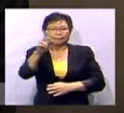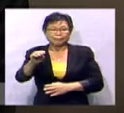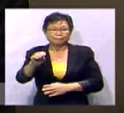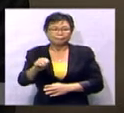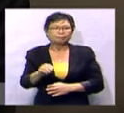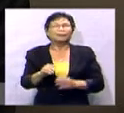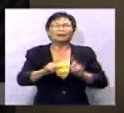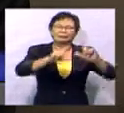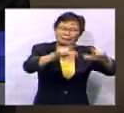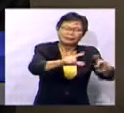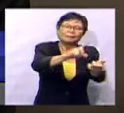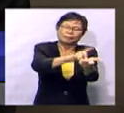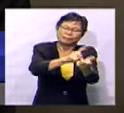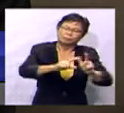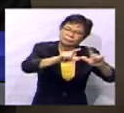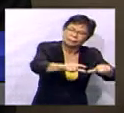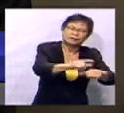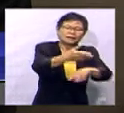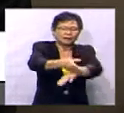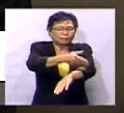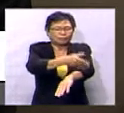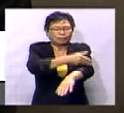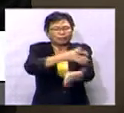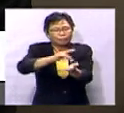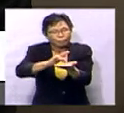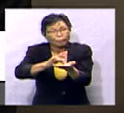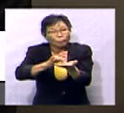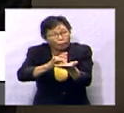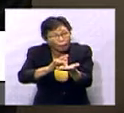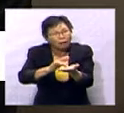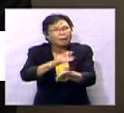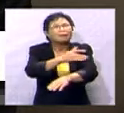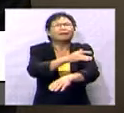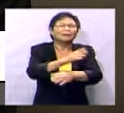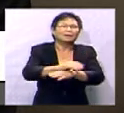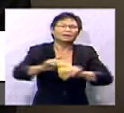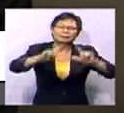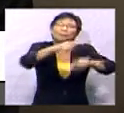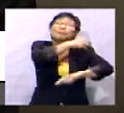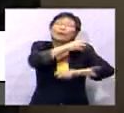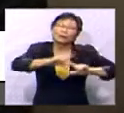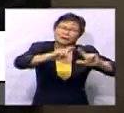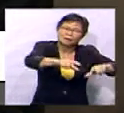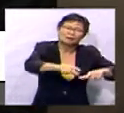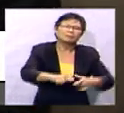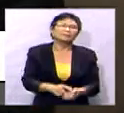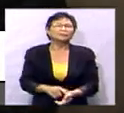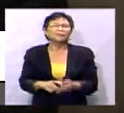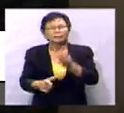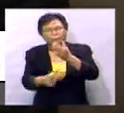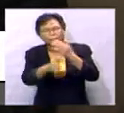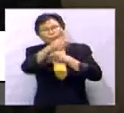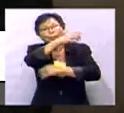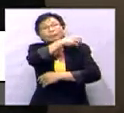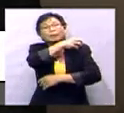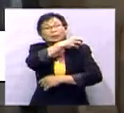pegawai perubatan dan menambah baik perkhidmatan farmasi dengan menempatkan beberapa pegawai farmasi atau sekurang-kurangnya penolong pegawai farmasi